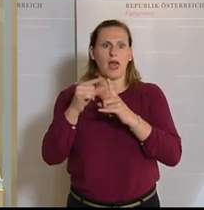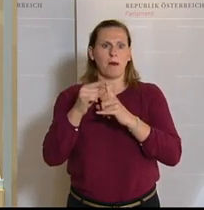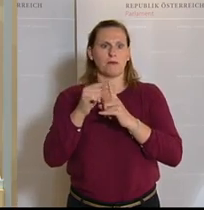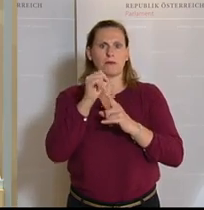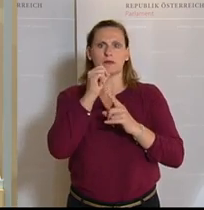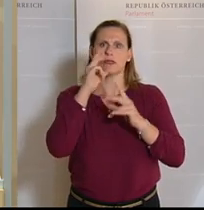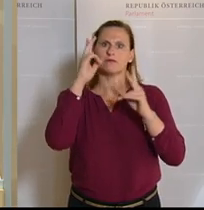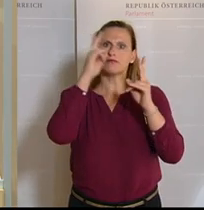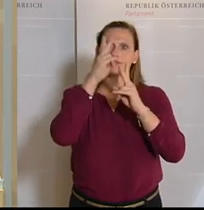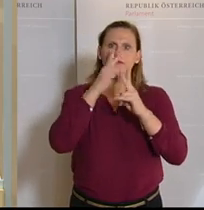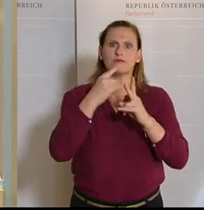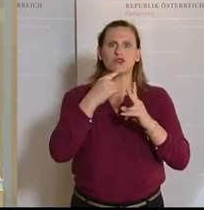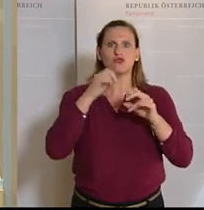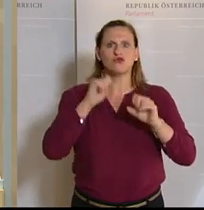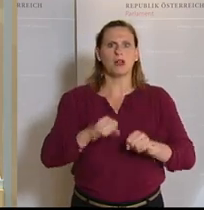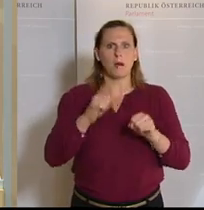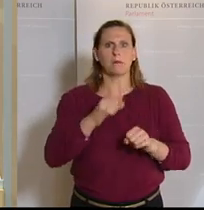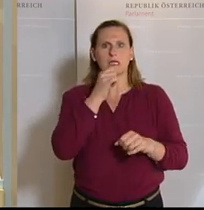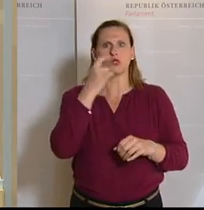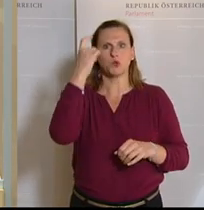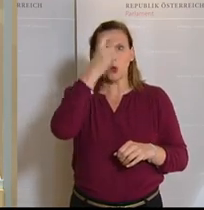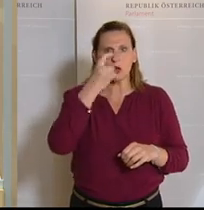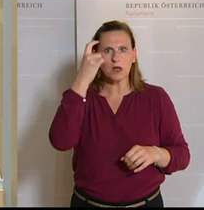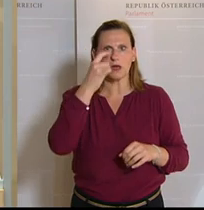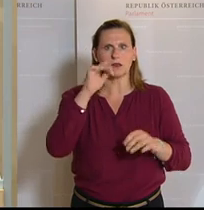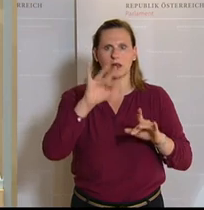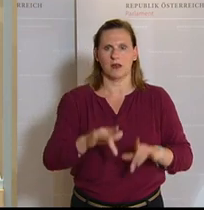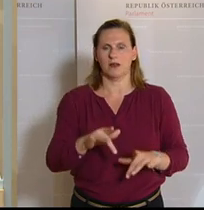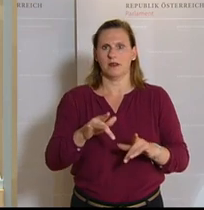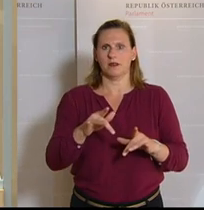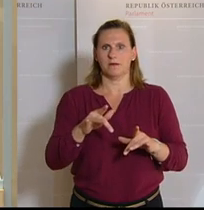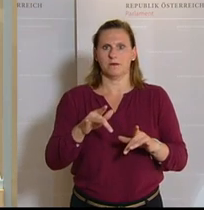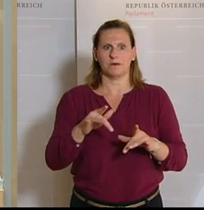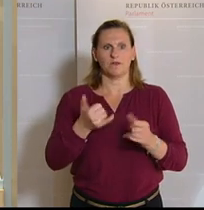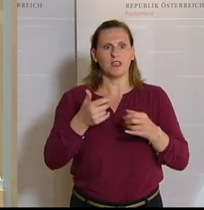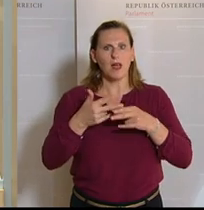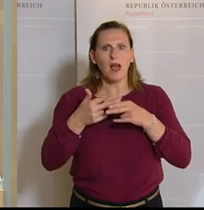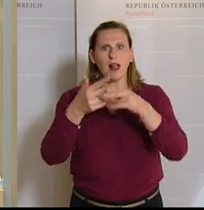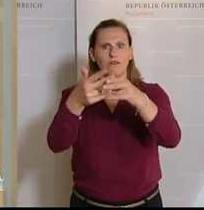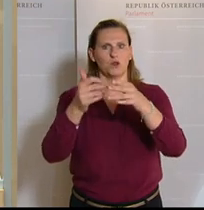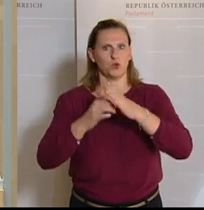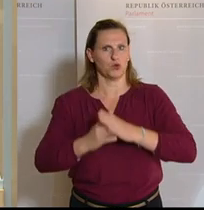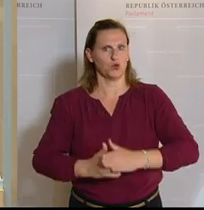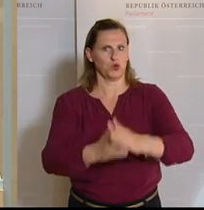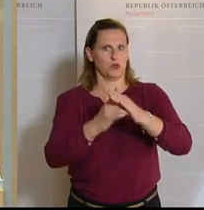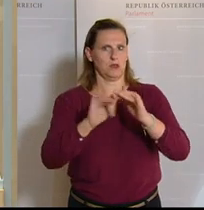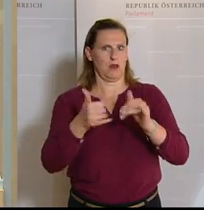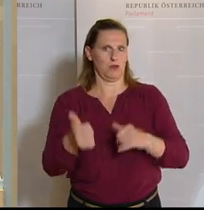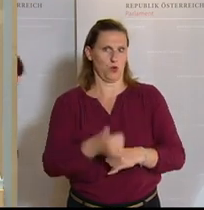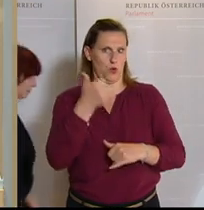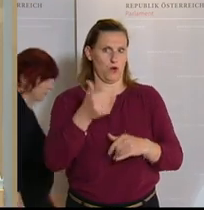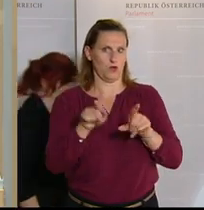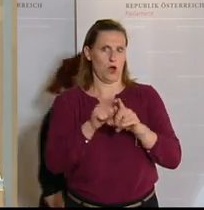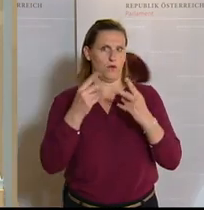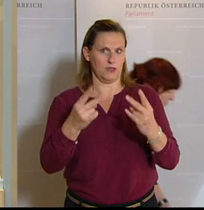immer wieder genannt wird, dass sie unbedenklich ist, ja, dass das Rote Kreuz hier mithilft und diese auch unterstützt. Das ist großartig und wichtig.